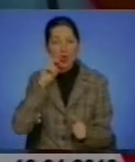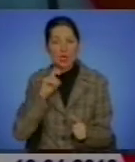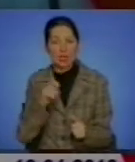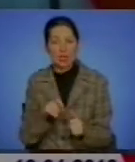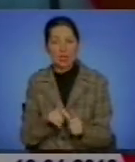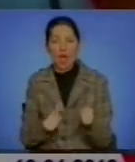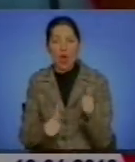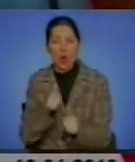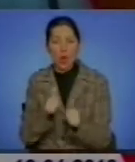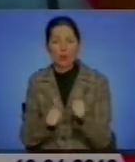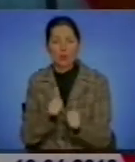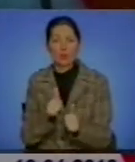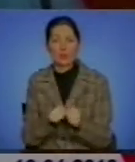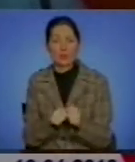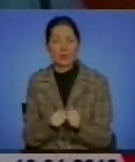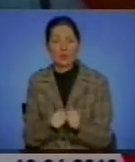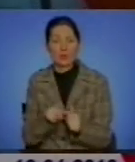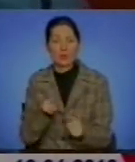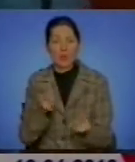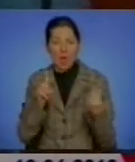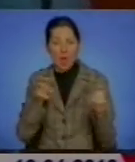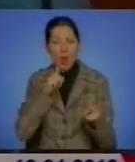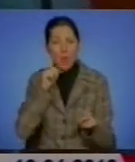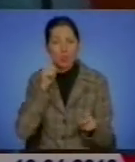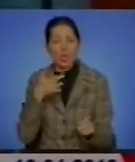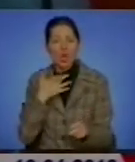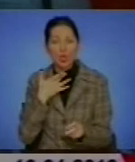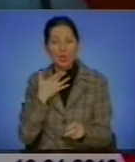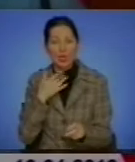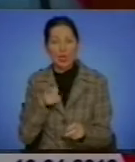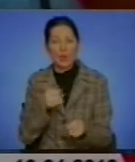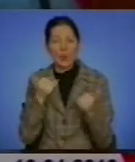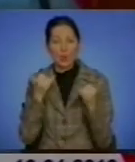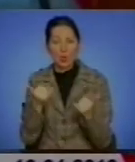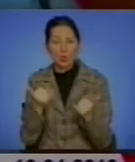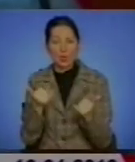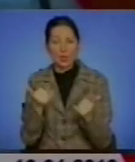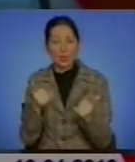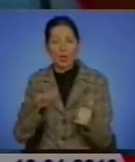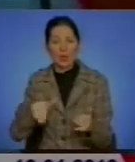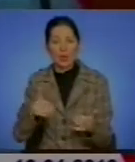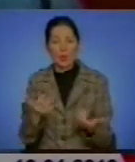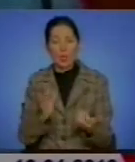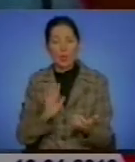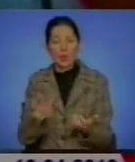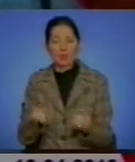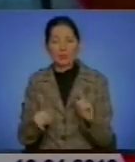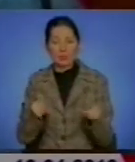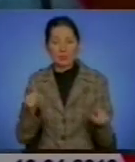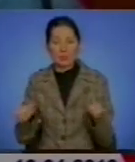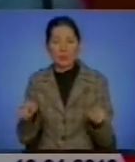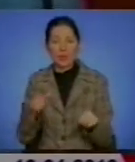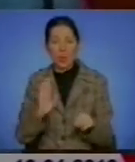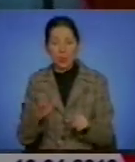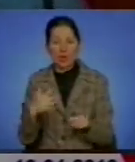всеукраїнський конкурс «Молоді голоси». Тому сьогодні, ну, потім ще ми були, там туди-сюди, були